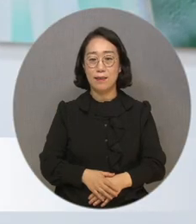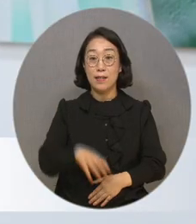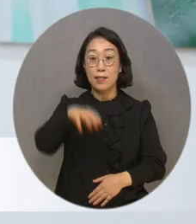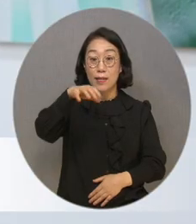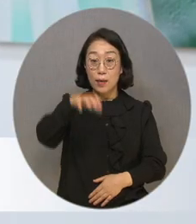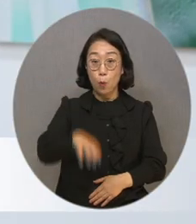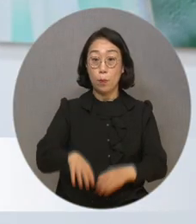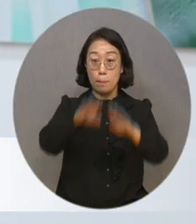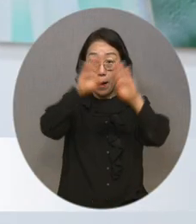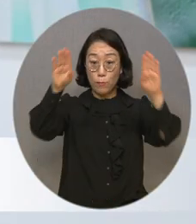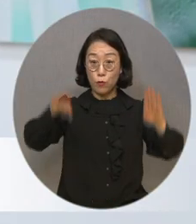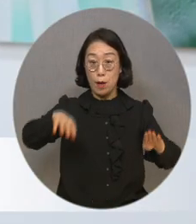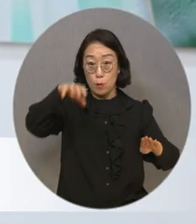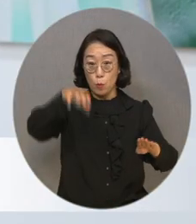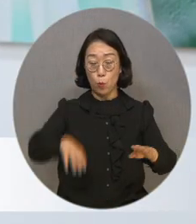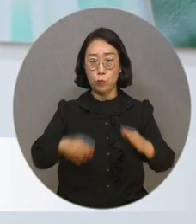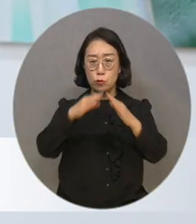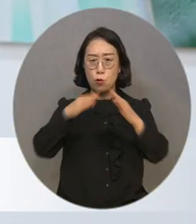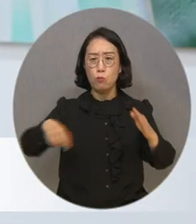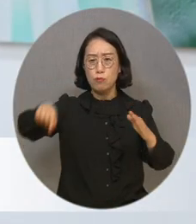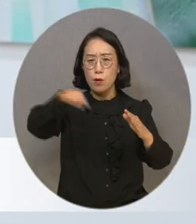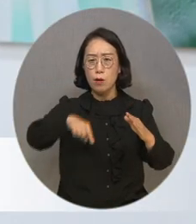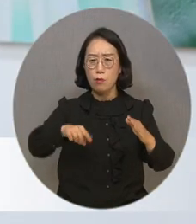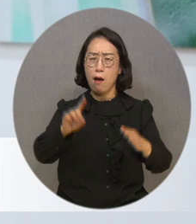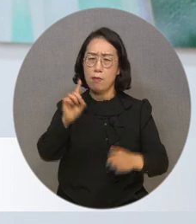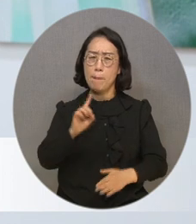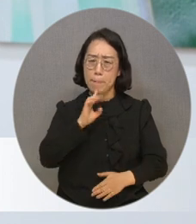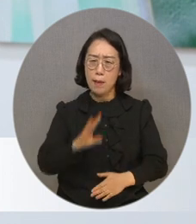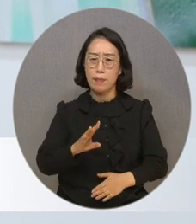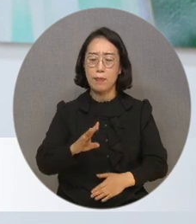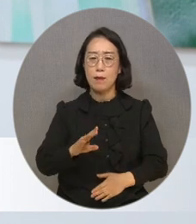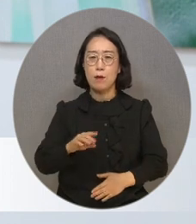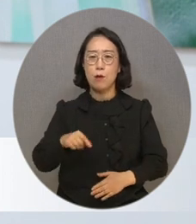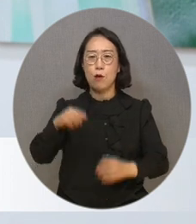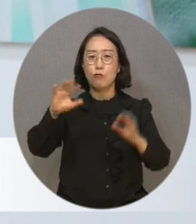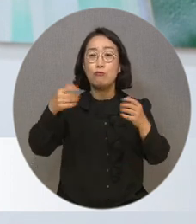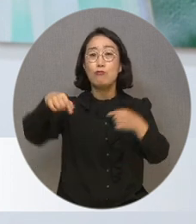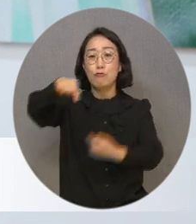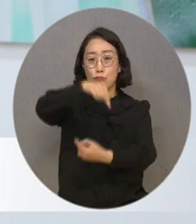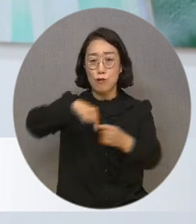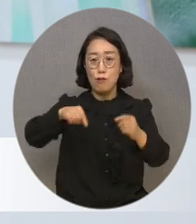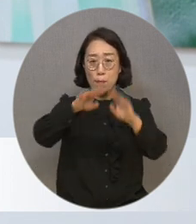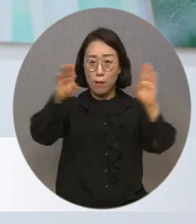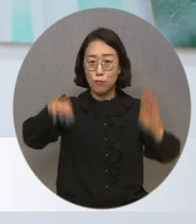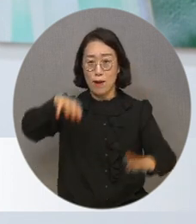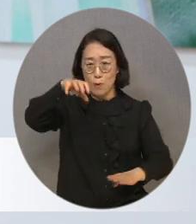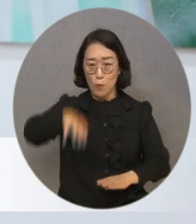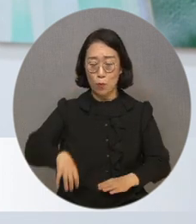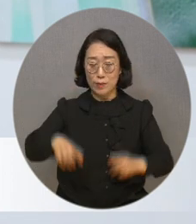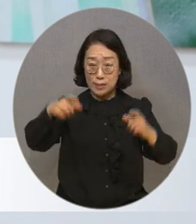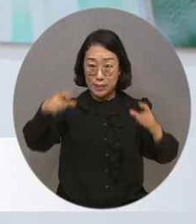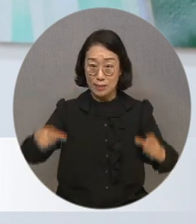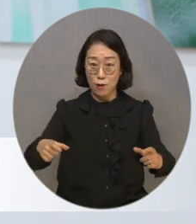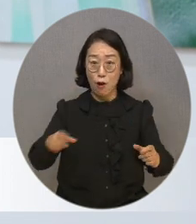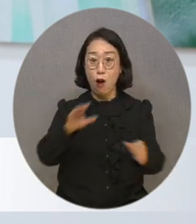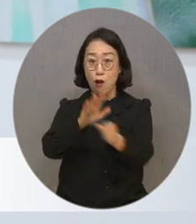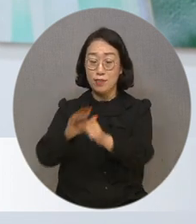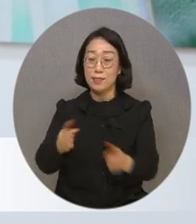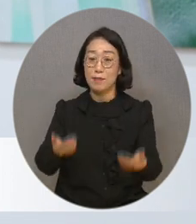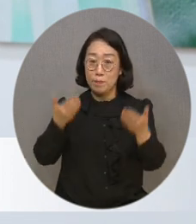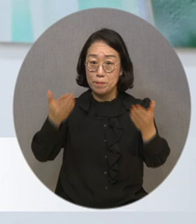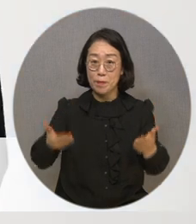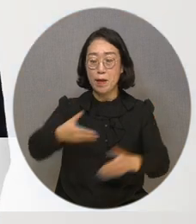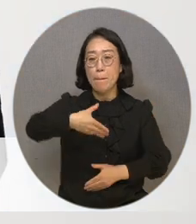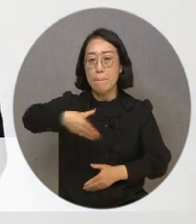순천대학교 박물관은 전남 동부 지역의 유일한 국립박물관으로서 지역사회 협력 기여를 하기 위해서 전시 공간 대여 사업을